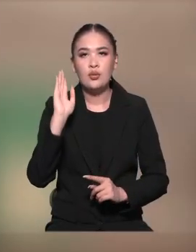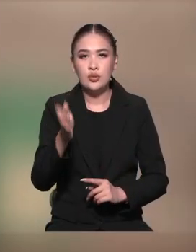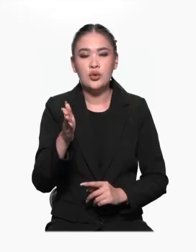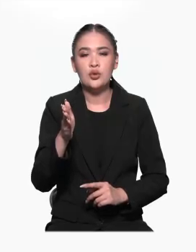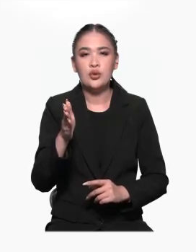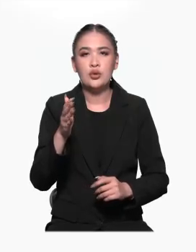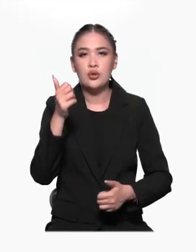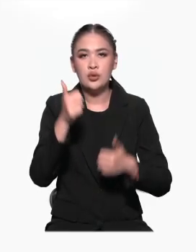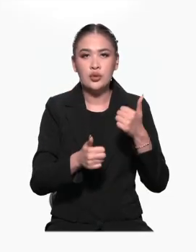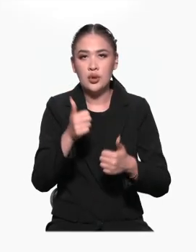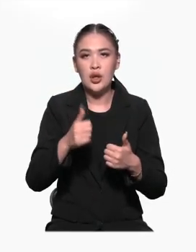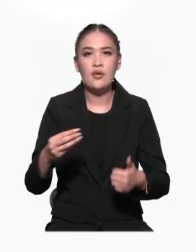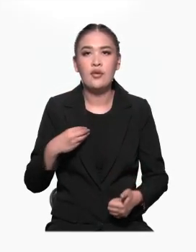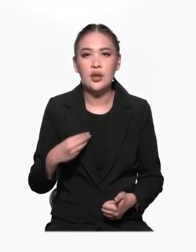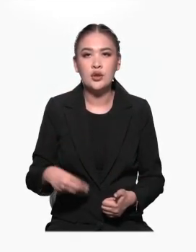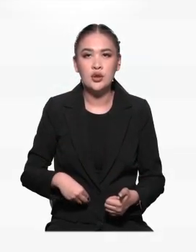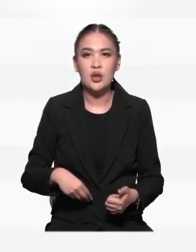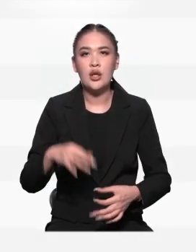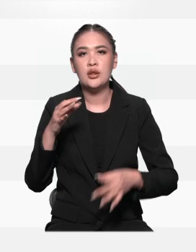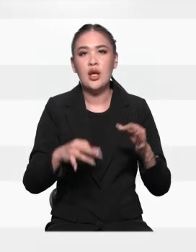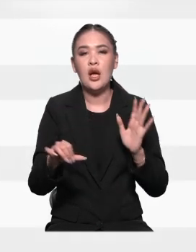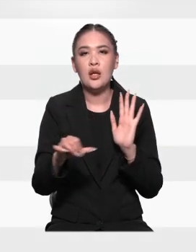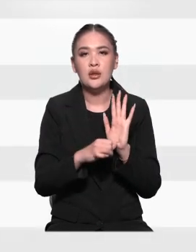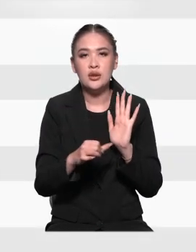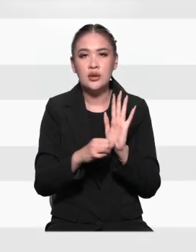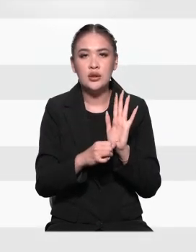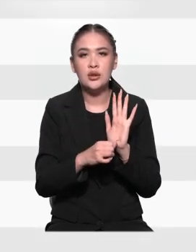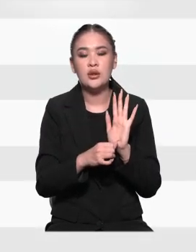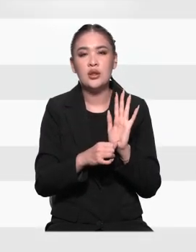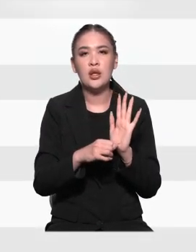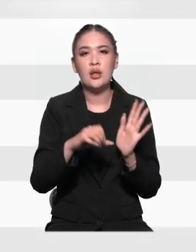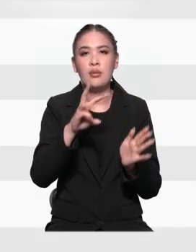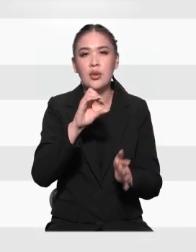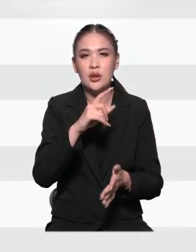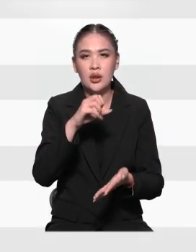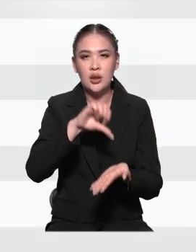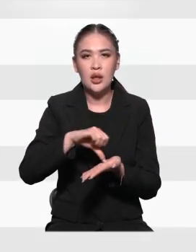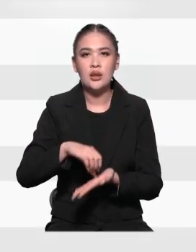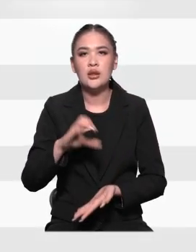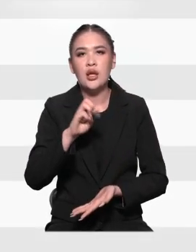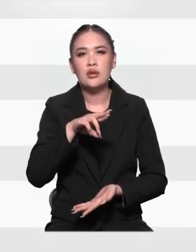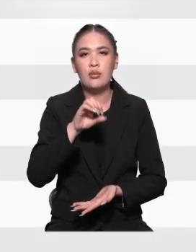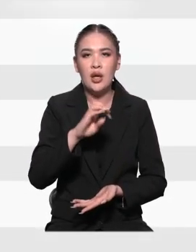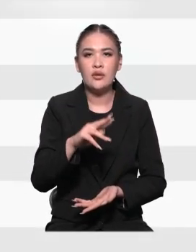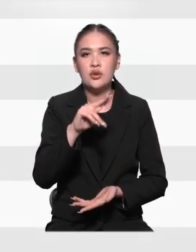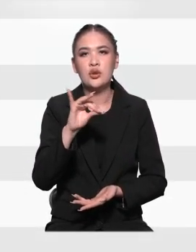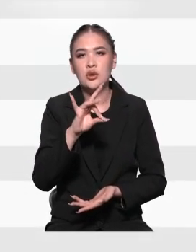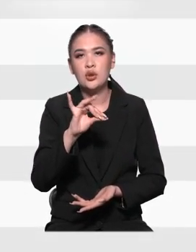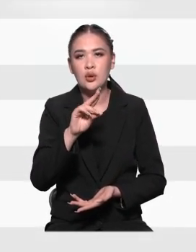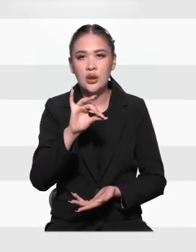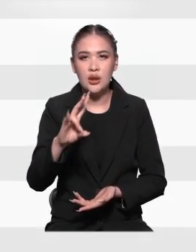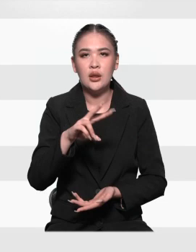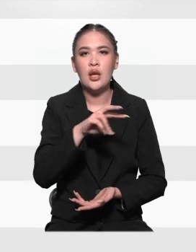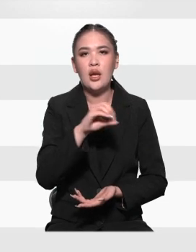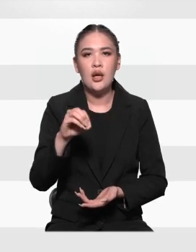сарапқа салады. Франция төрінде 6 мерген ел намысын қорғайды. Олар Ислам Сәтбаев, Никита Черюкин, Александр